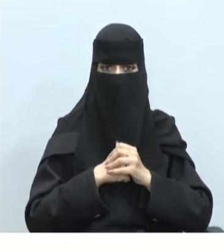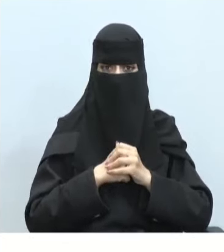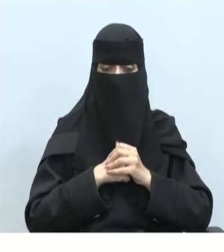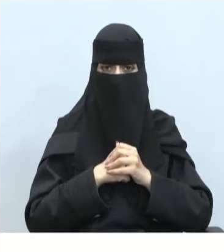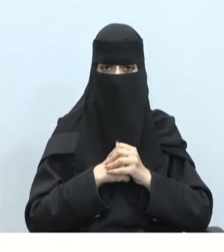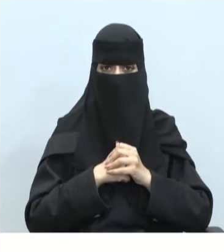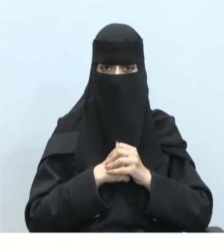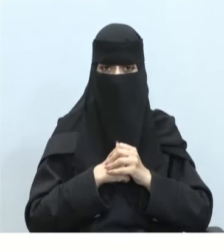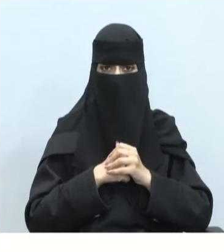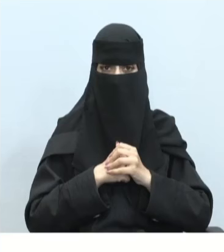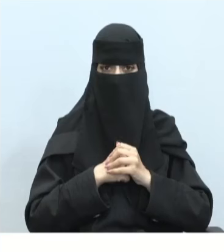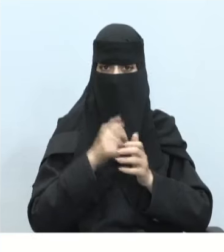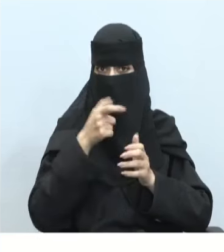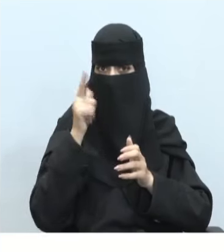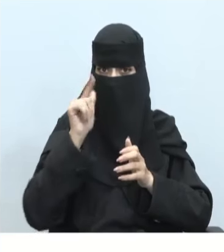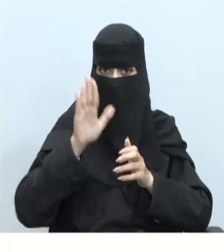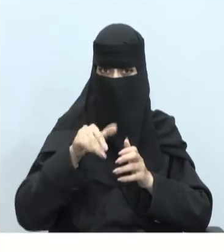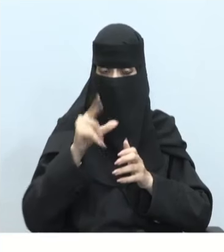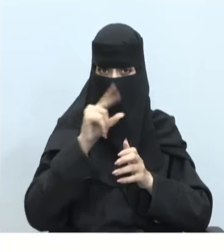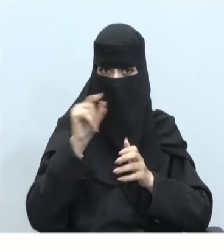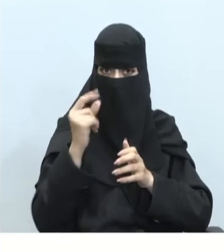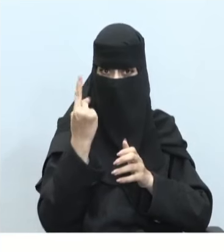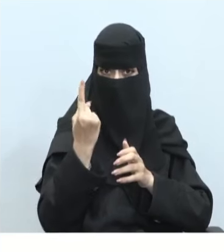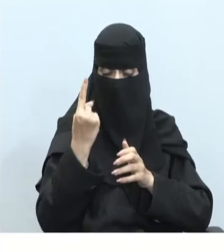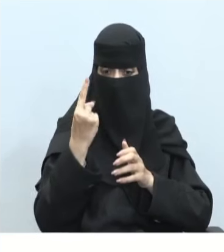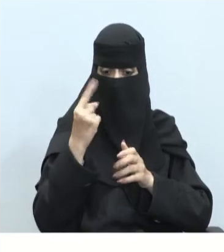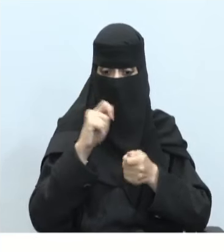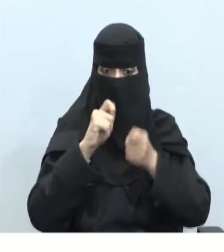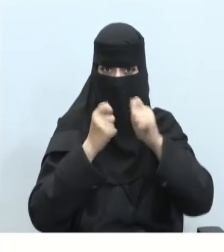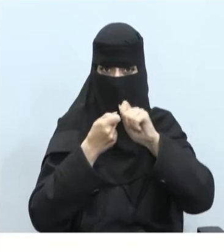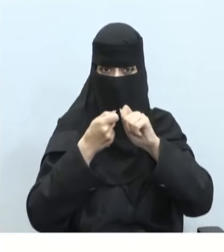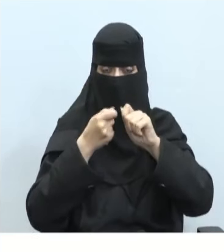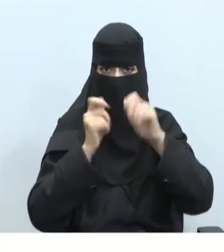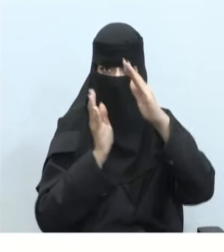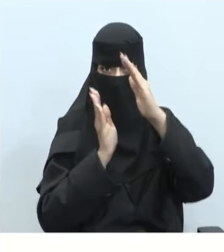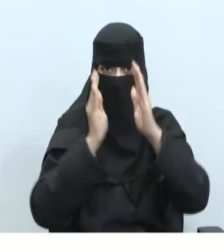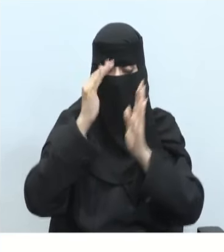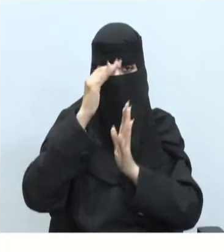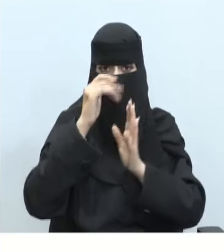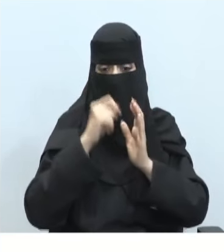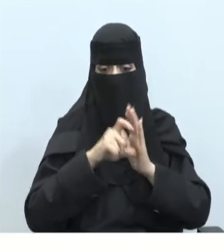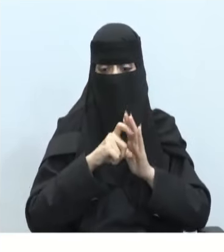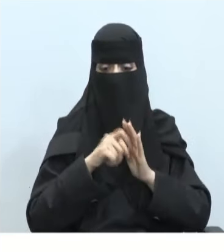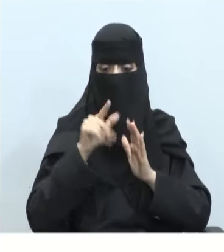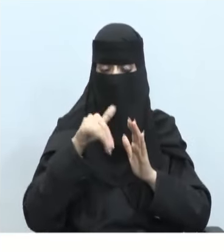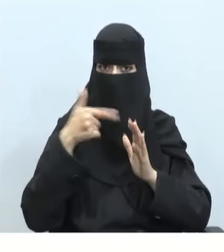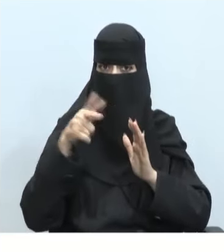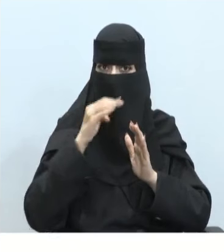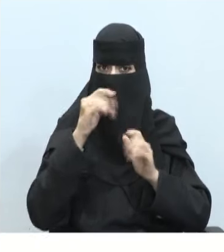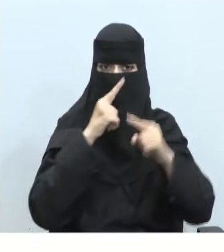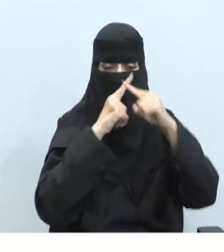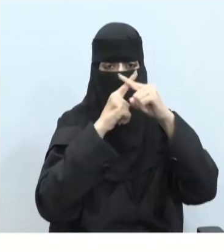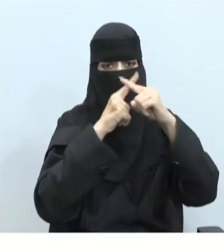واحده هل كانت فعلا مره واحده لتغيير اتجاه النص احسنتم